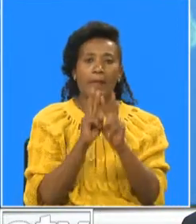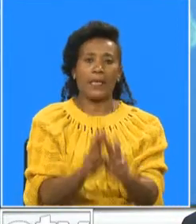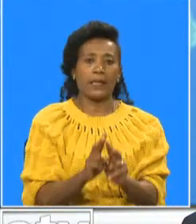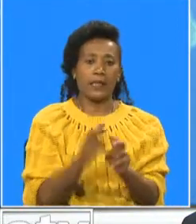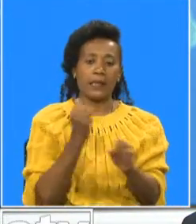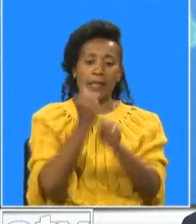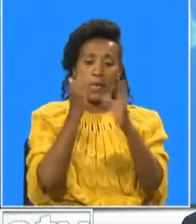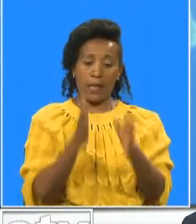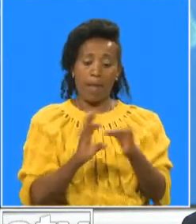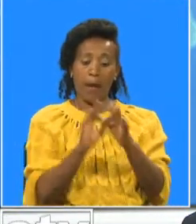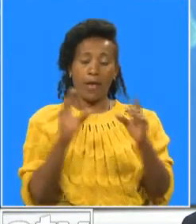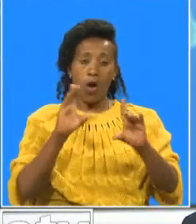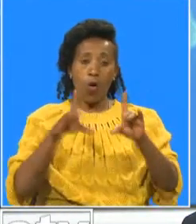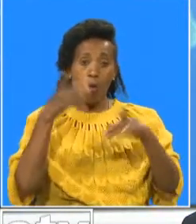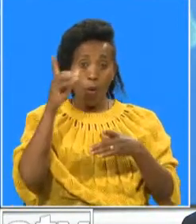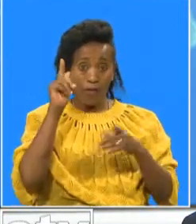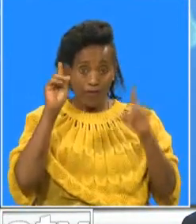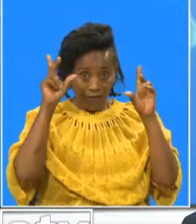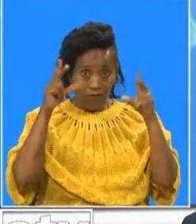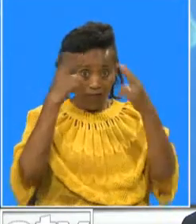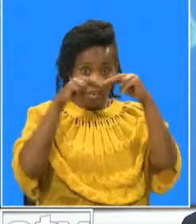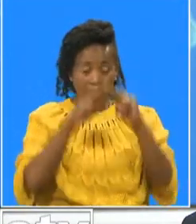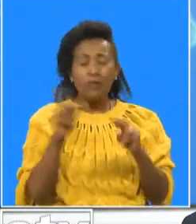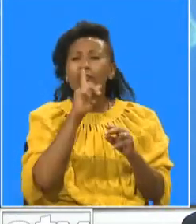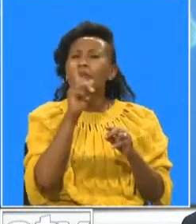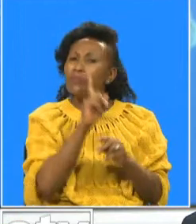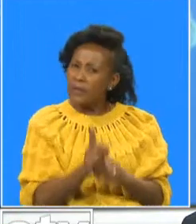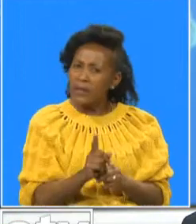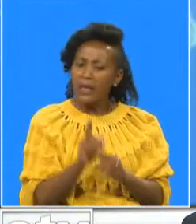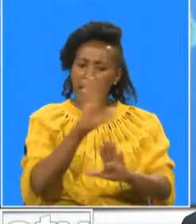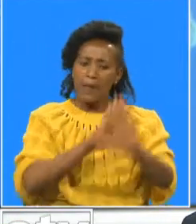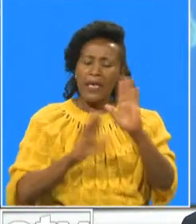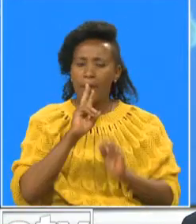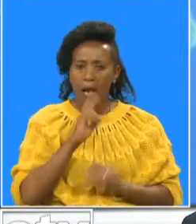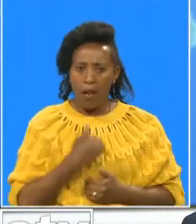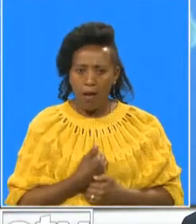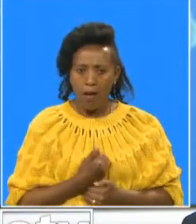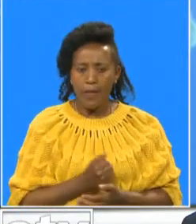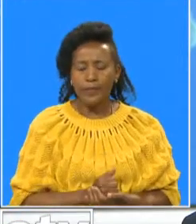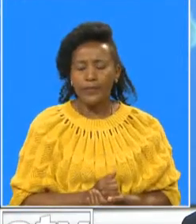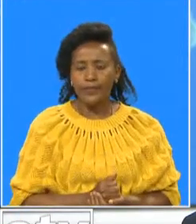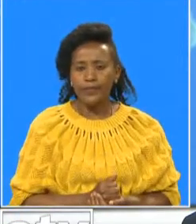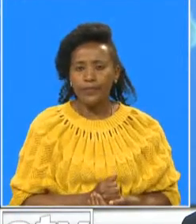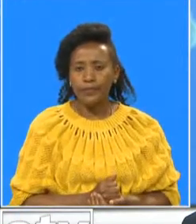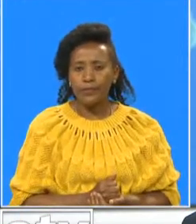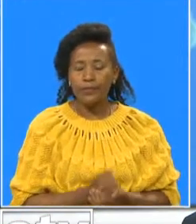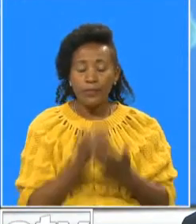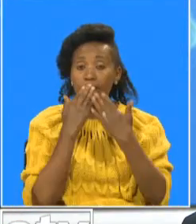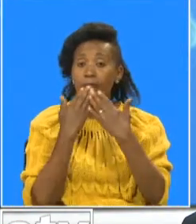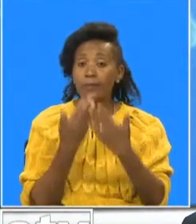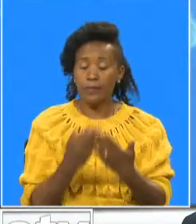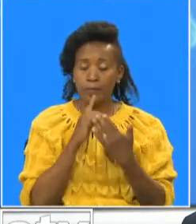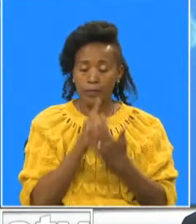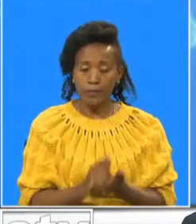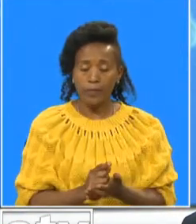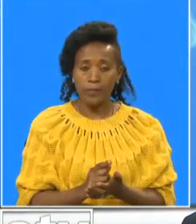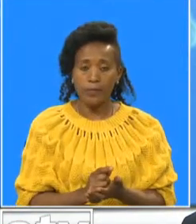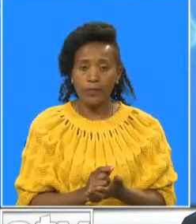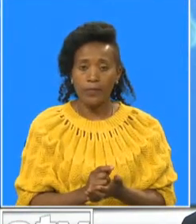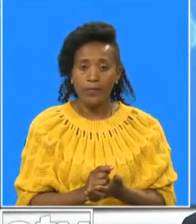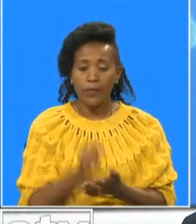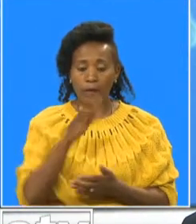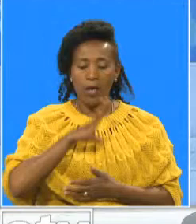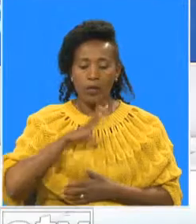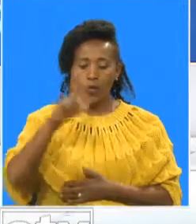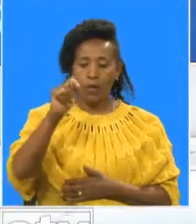እንደ ሰራተኛ ማህበራት ኮንፌዴሬሽን እርስዎ ምንድን ነው ተጽዕኖውን እንዴት ነው የገመገማችሁት? አመሰግናለሁ።